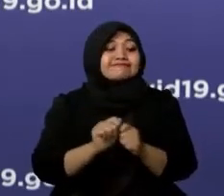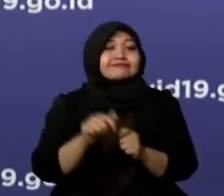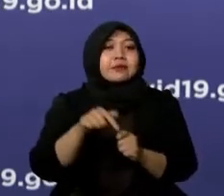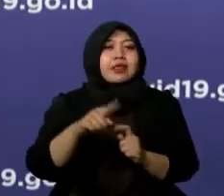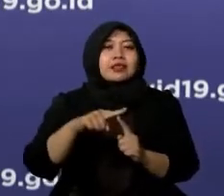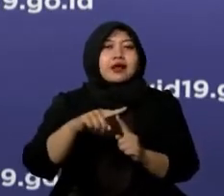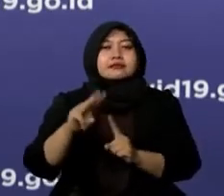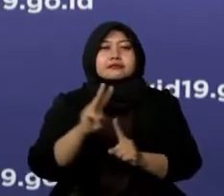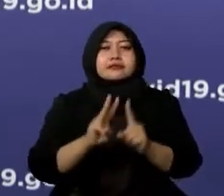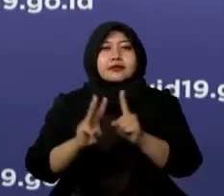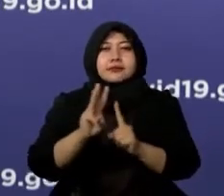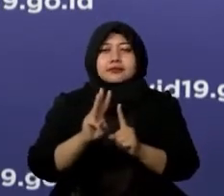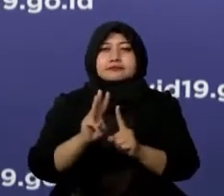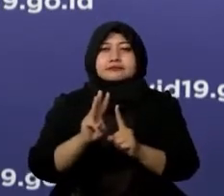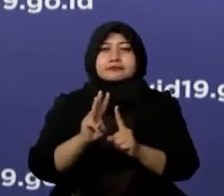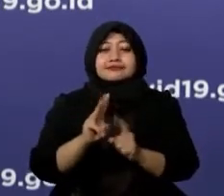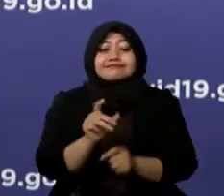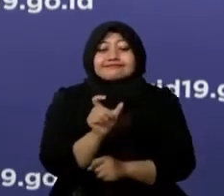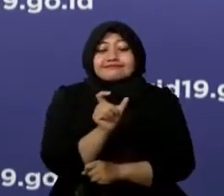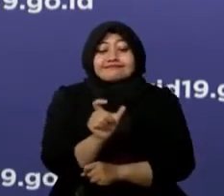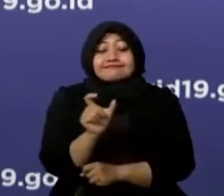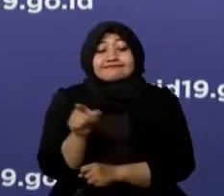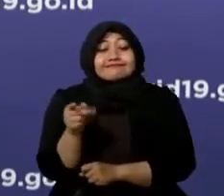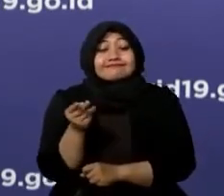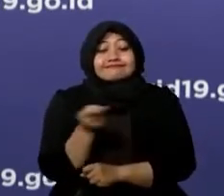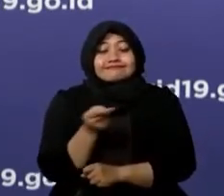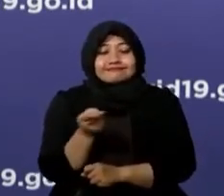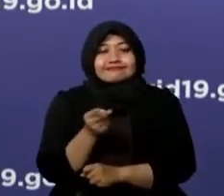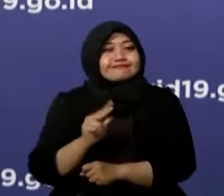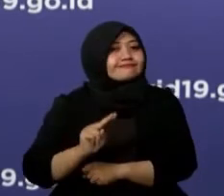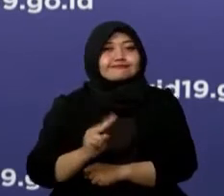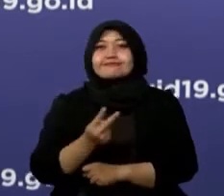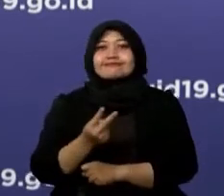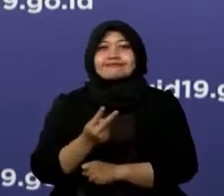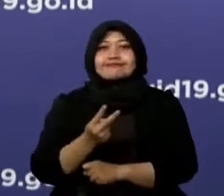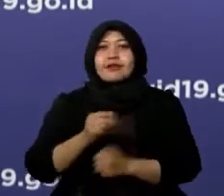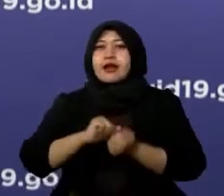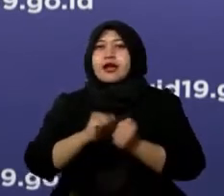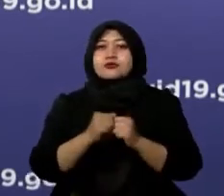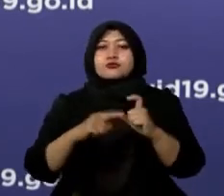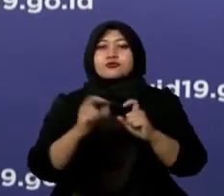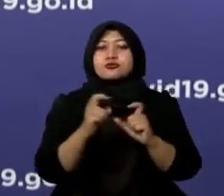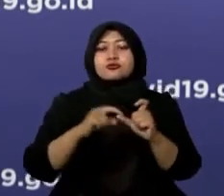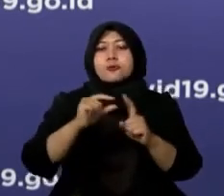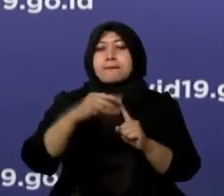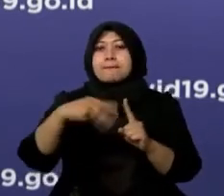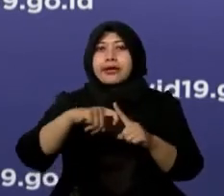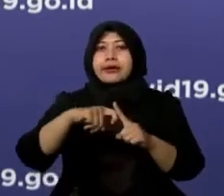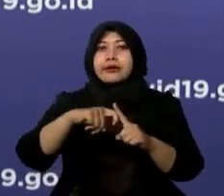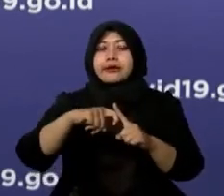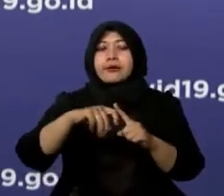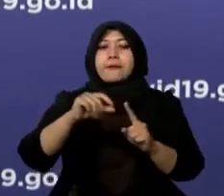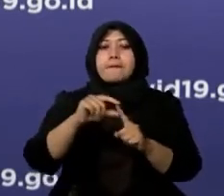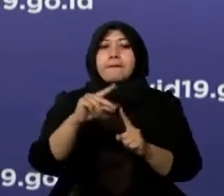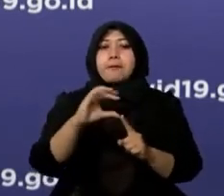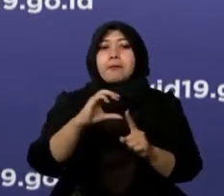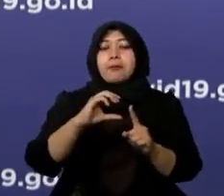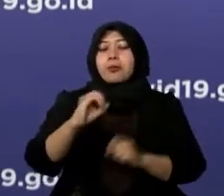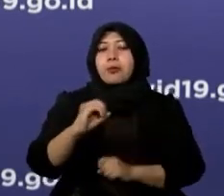berlakukan sejak tanggal 13, maka istilah-istilah ini akan kita rubah menjadi kasus suspek, kasus